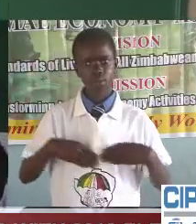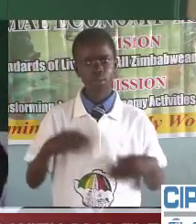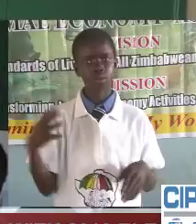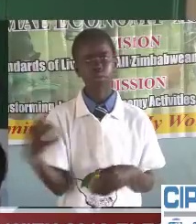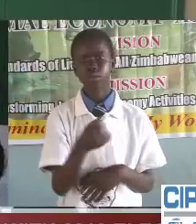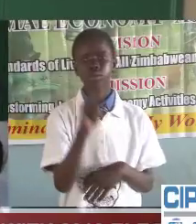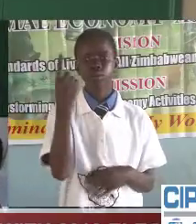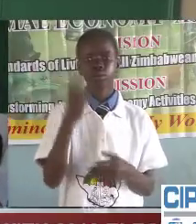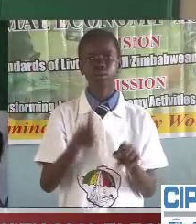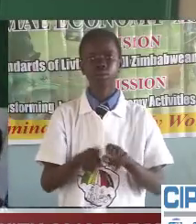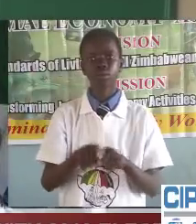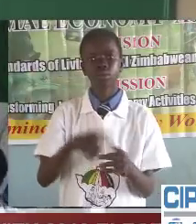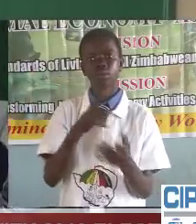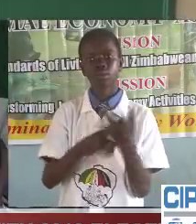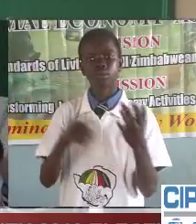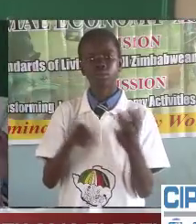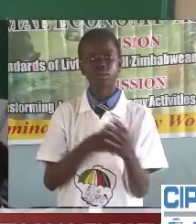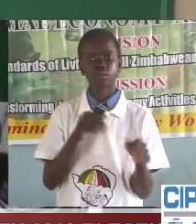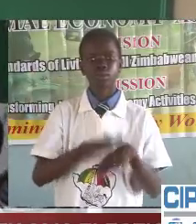vhoti yangu